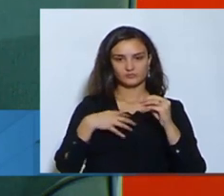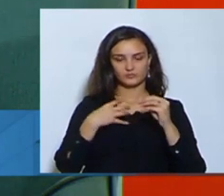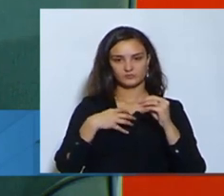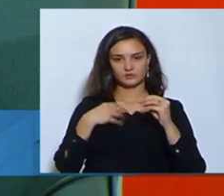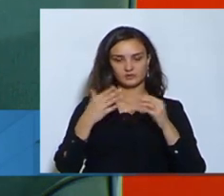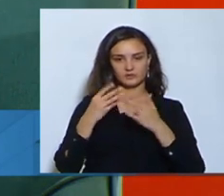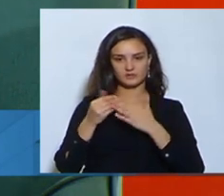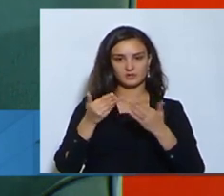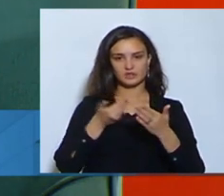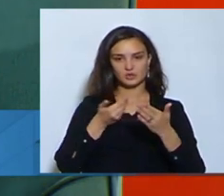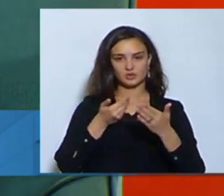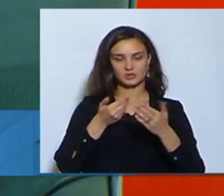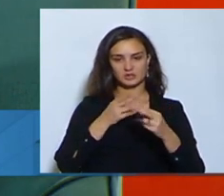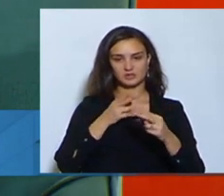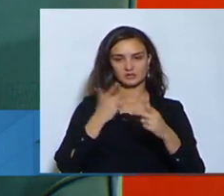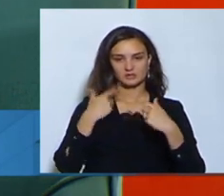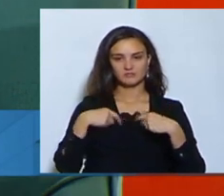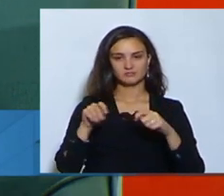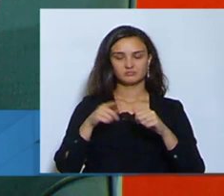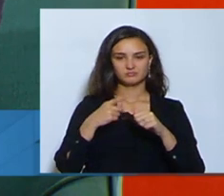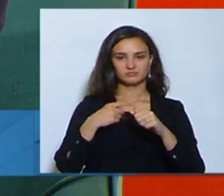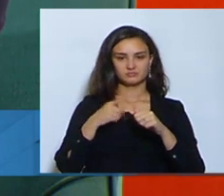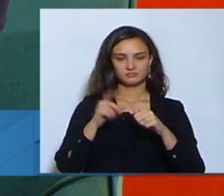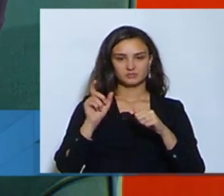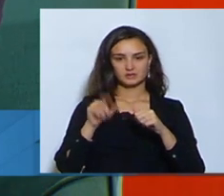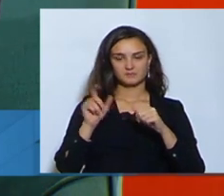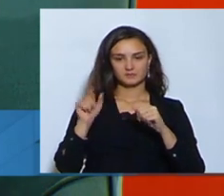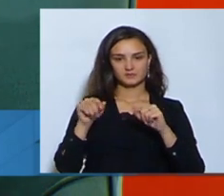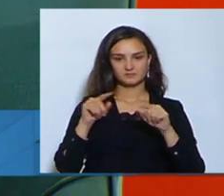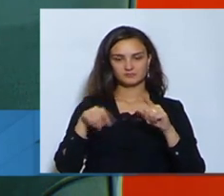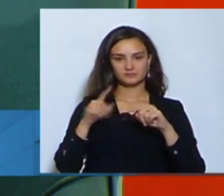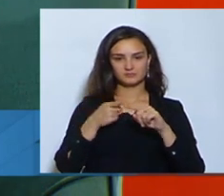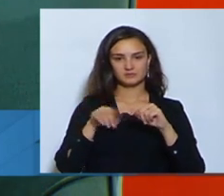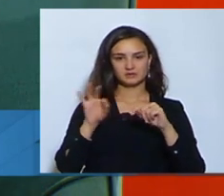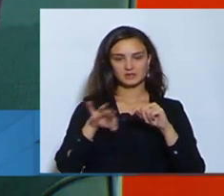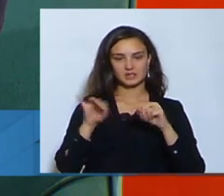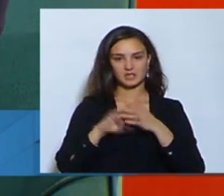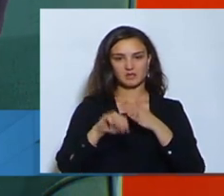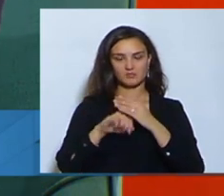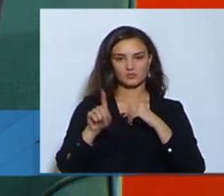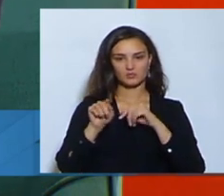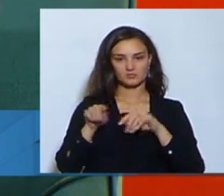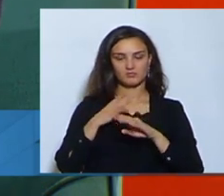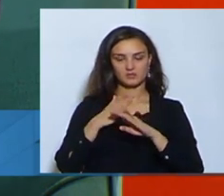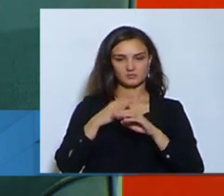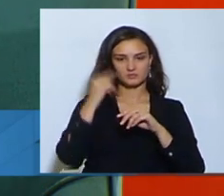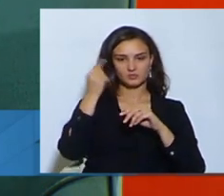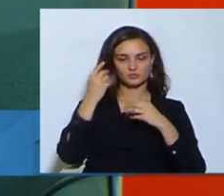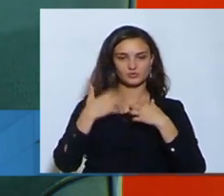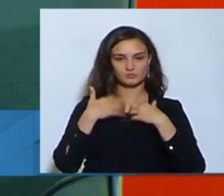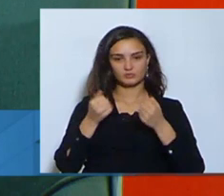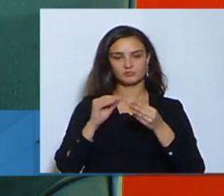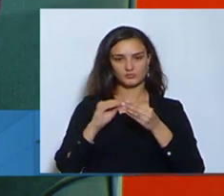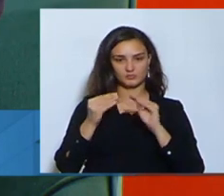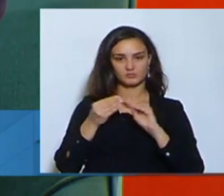თავის სიცოცხლის ხელყოფა რა. ესე იგი, ადამიანი იმის გამო, რომ აქვს ფსიქიკური